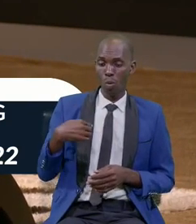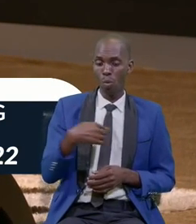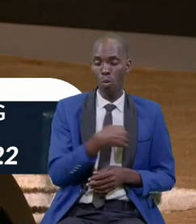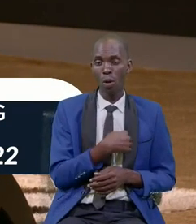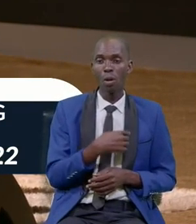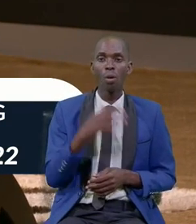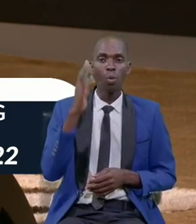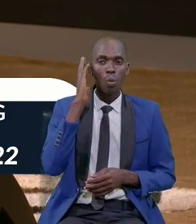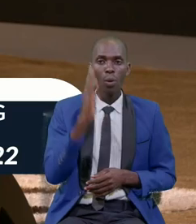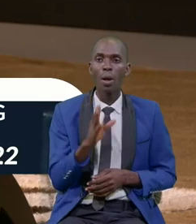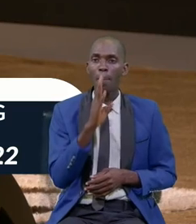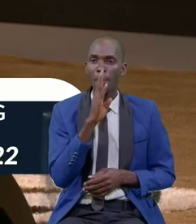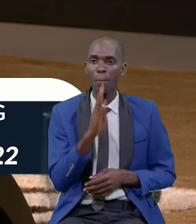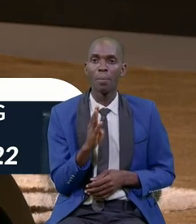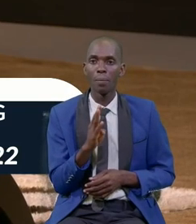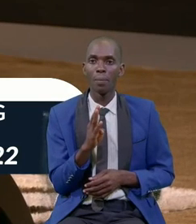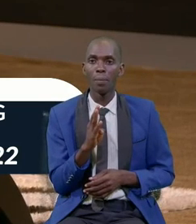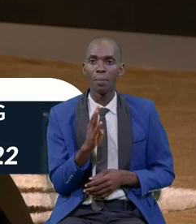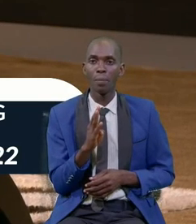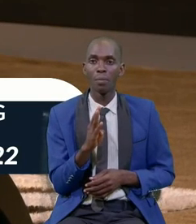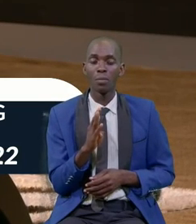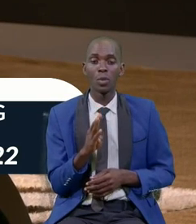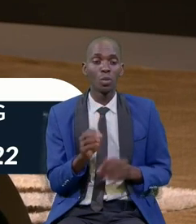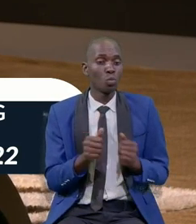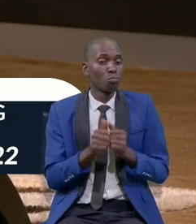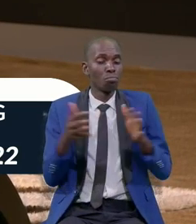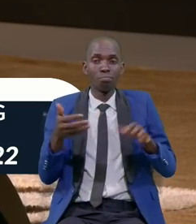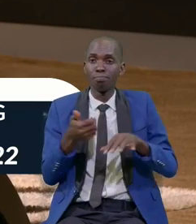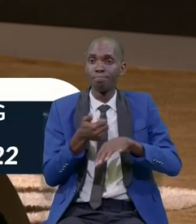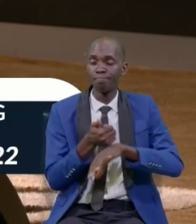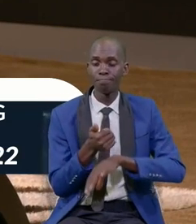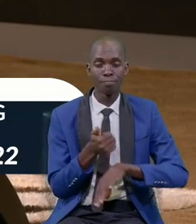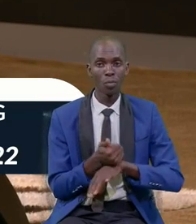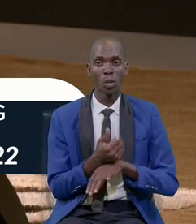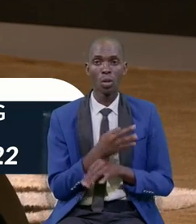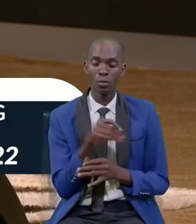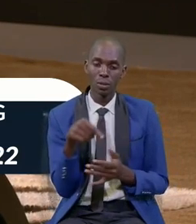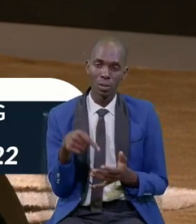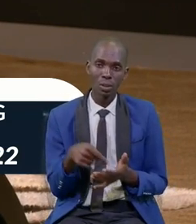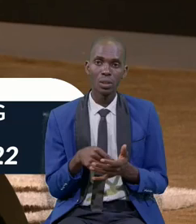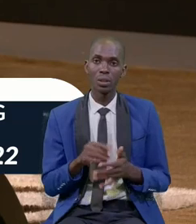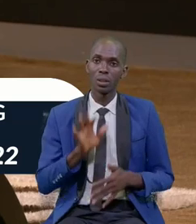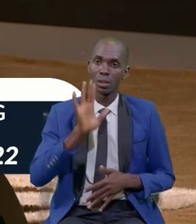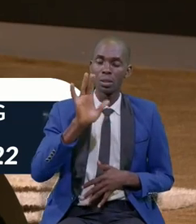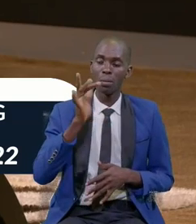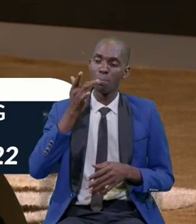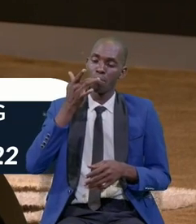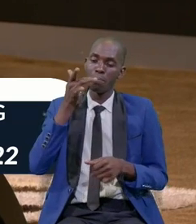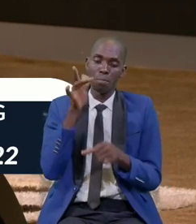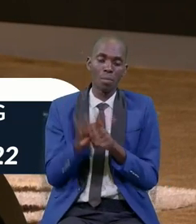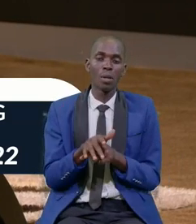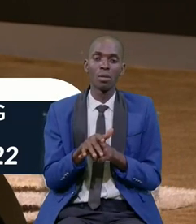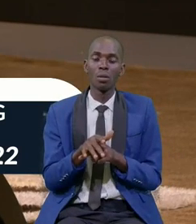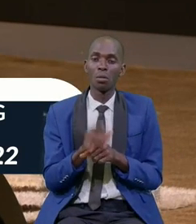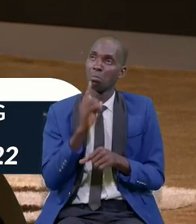Ces hommes lui dirent, « Voici de quelle manière nous serons quittes du serment que tu